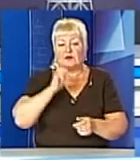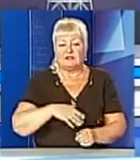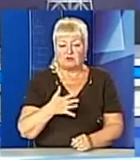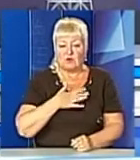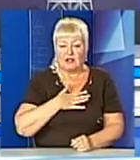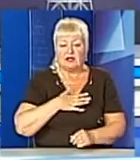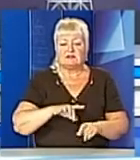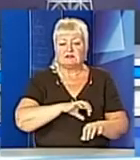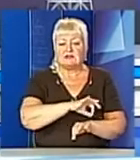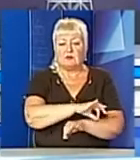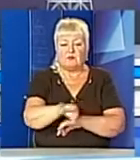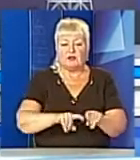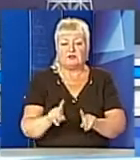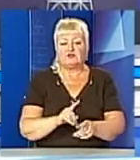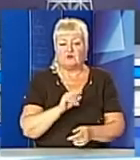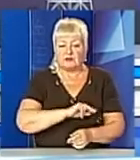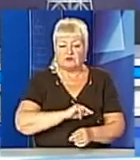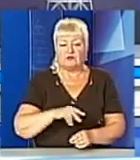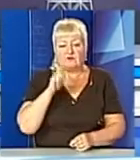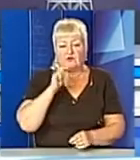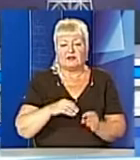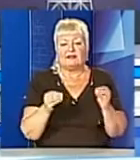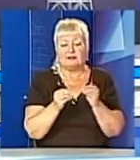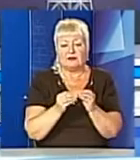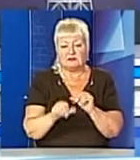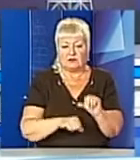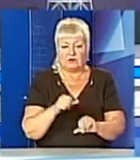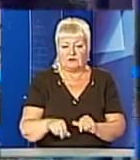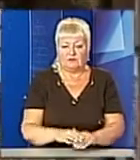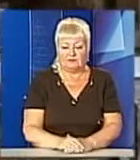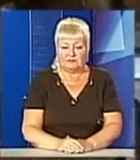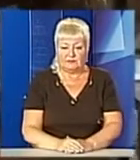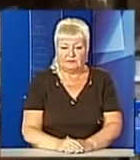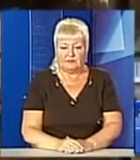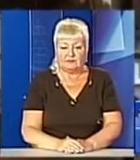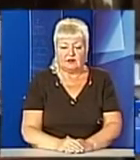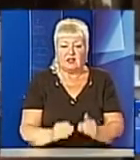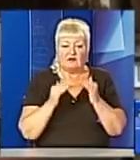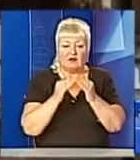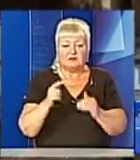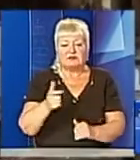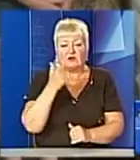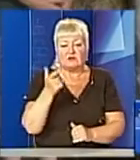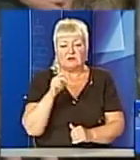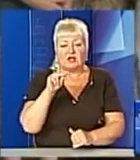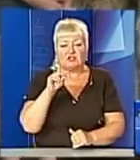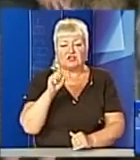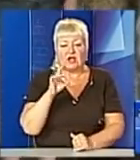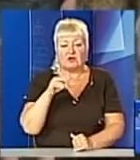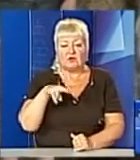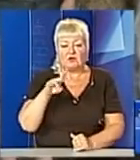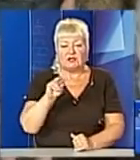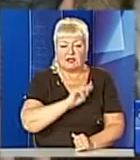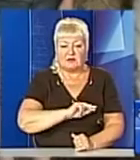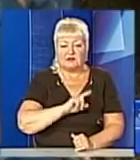українсько-канадський проект, який діє в Україні вже майже 10 років. Фермерське господарство «Чародійка» функціонує